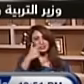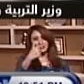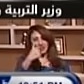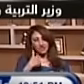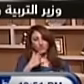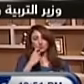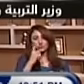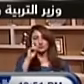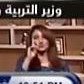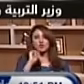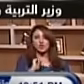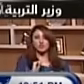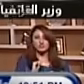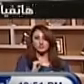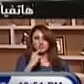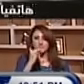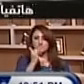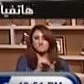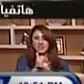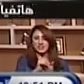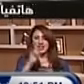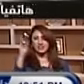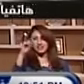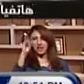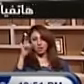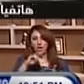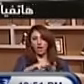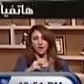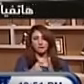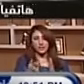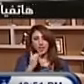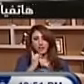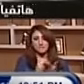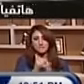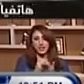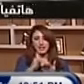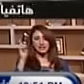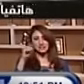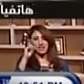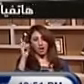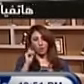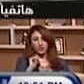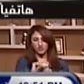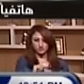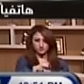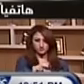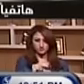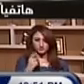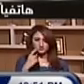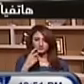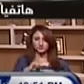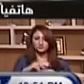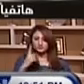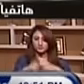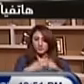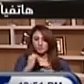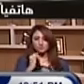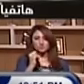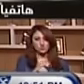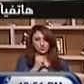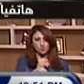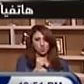على المدارس الدوليه يعني ان شاء الله. اخبار المدارس الدوليه يا فندم؟ احنا انت اللي تطمني بقى، احنا بدانا نشتغل على الارض ونزلنا المدارس